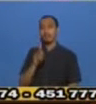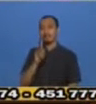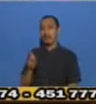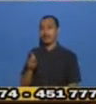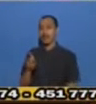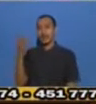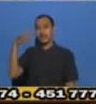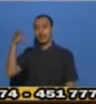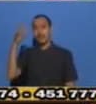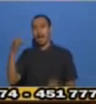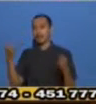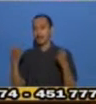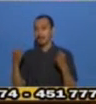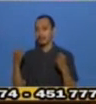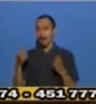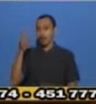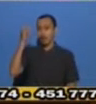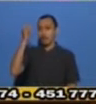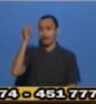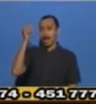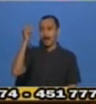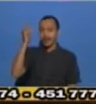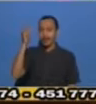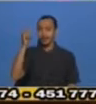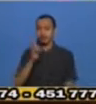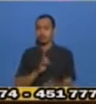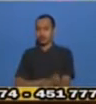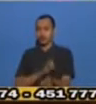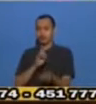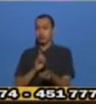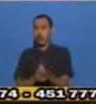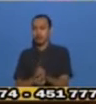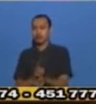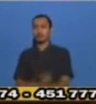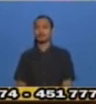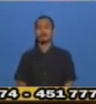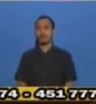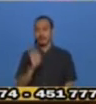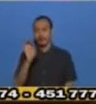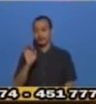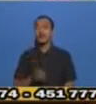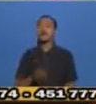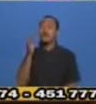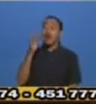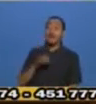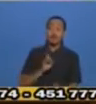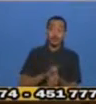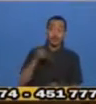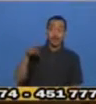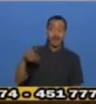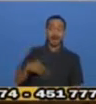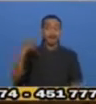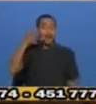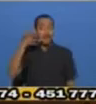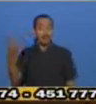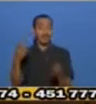di mana di situ sumber-sumber informasi yang benar. Benar ya. Gitu, Ibu dokter, Mbak. ini ada yang mau tanya sepertinya lewat telepon. Kita terima dulu ya, Ibu dokter